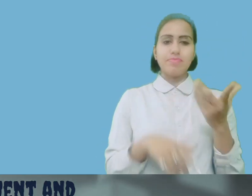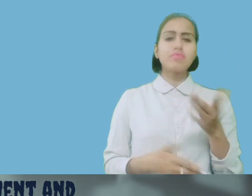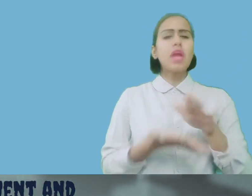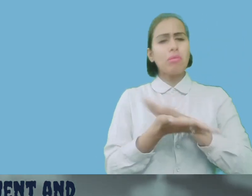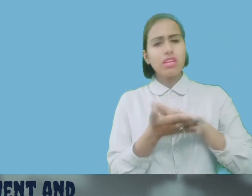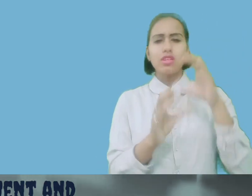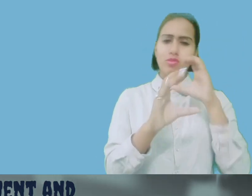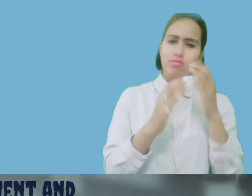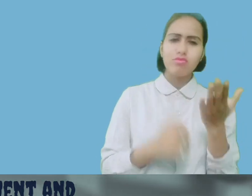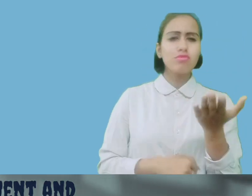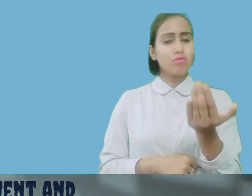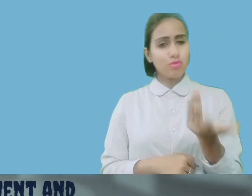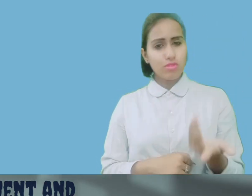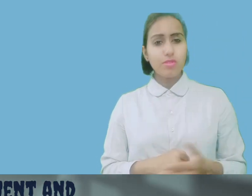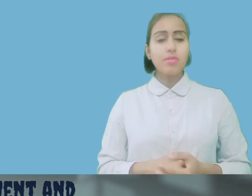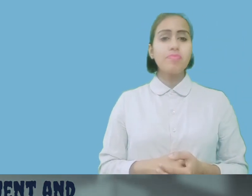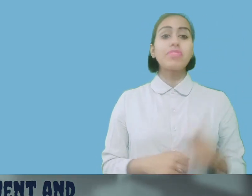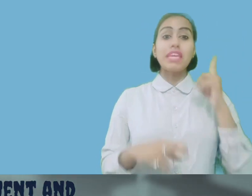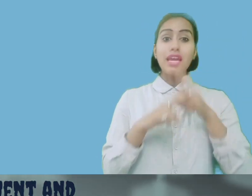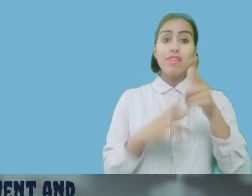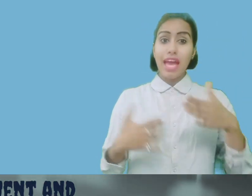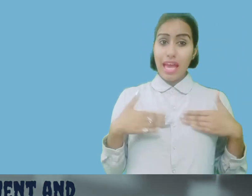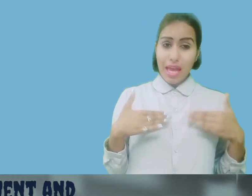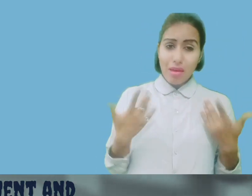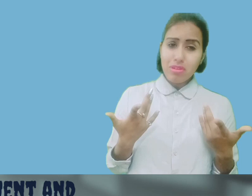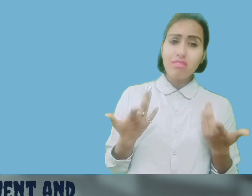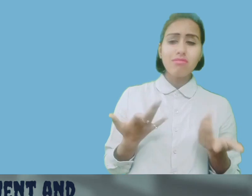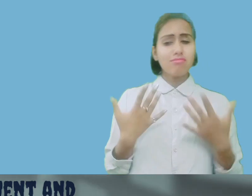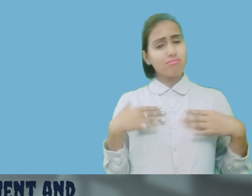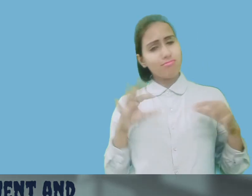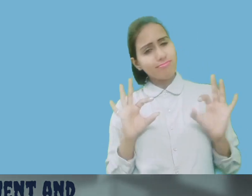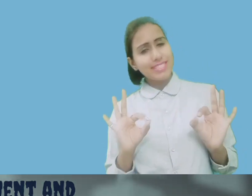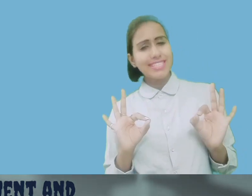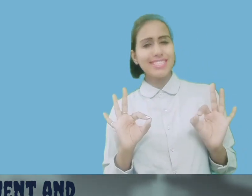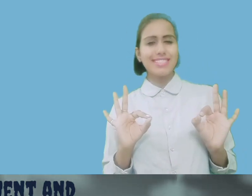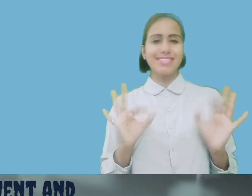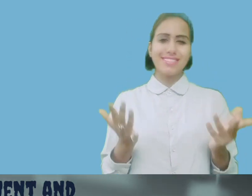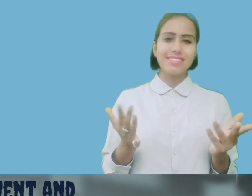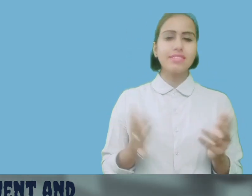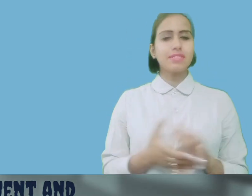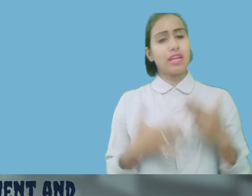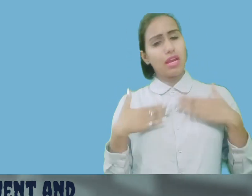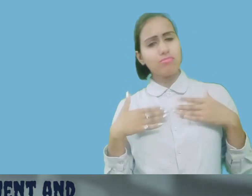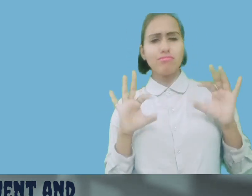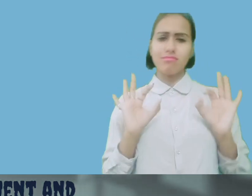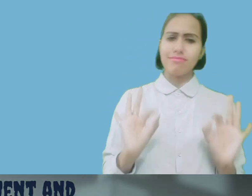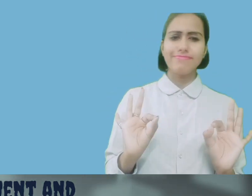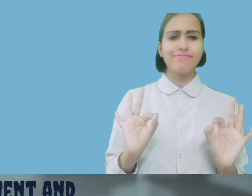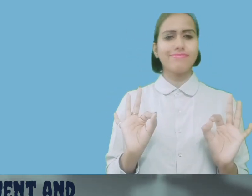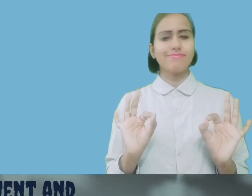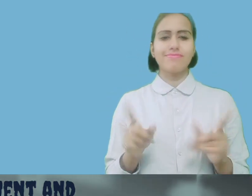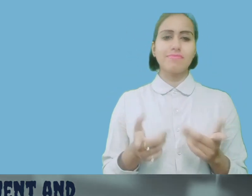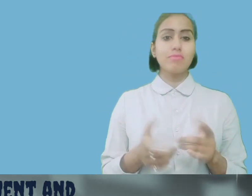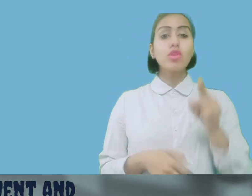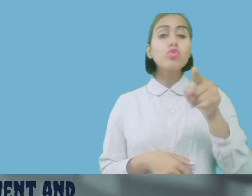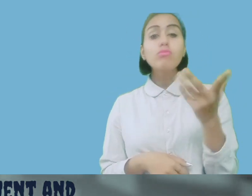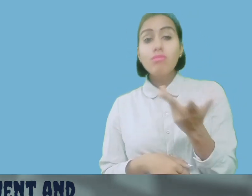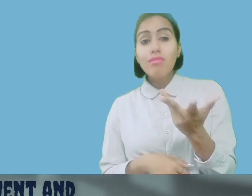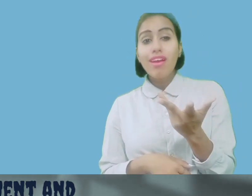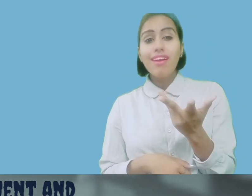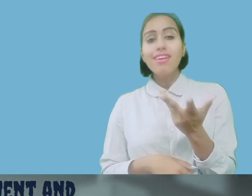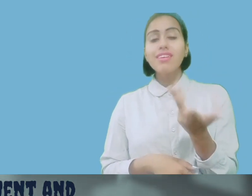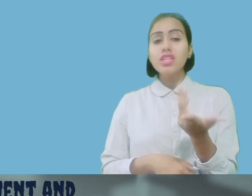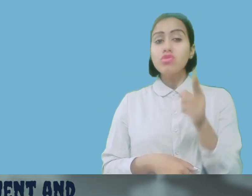कि अगर आपका बर्थडे है तो हम आपको हैप्पी बर्थडे विश कर रहे हैं। आपको पार्टी मांगनी है तो आप इस तरह से खाने का साइन करके और ऐसे बहुत सारे लोगों